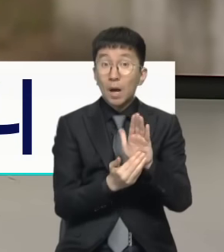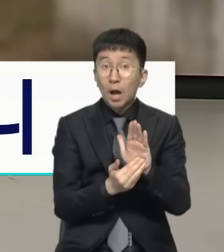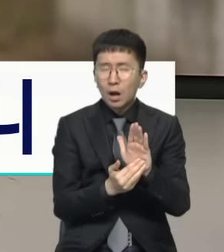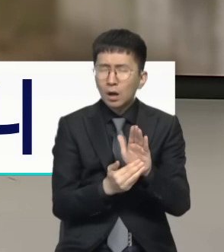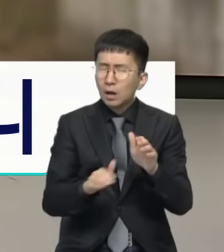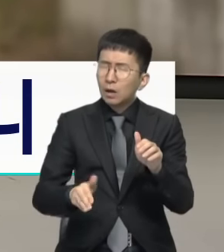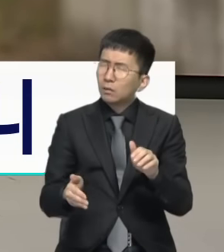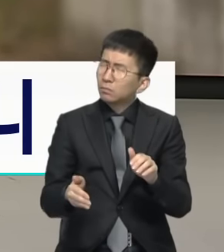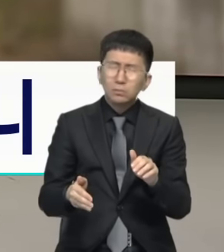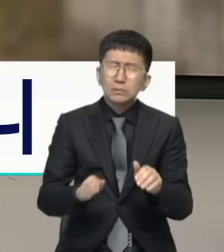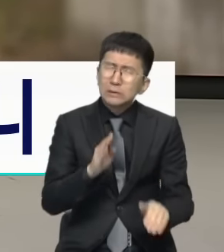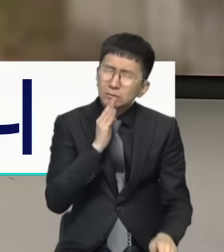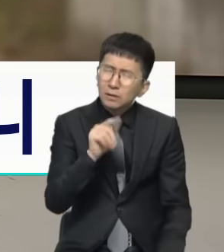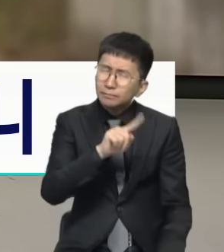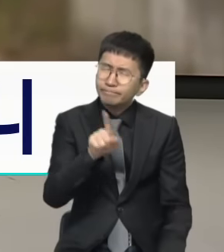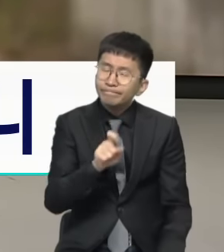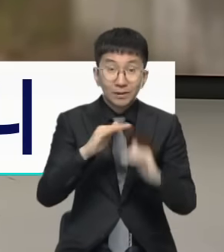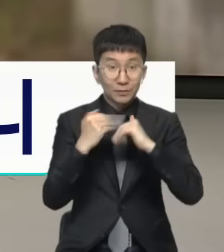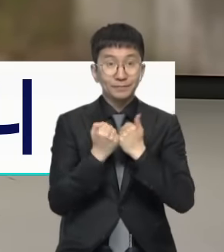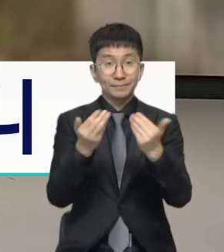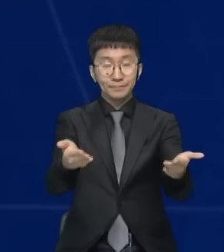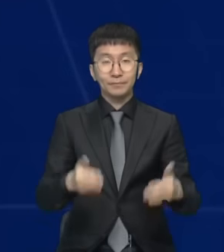코너에서 따져보겠습니다. 박세용 기자입니다.